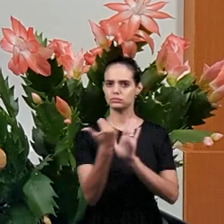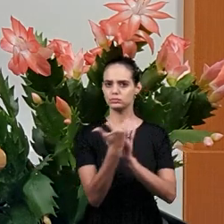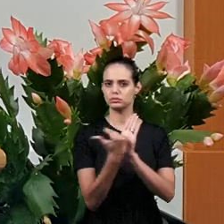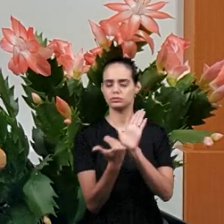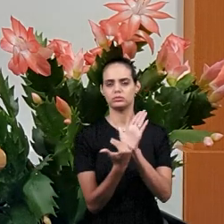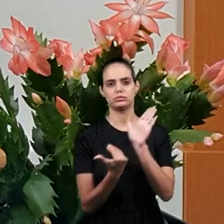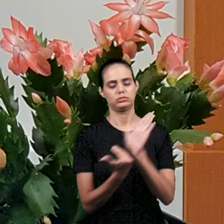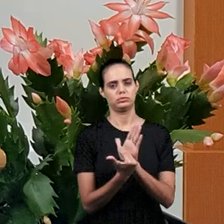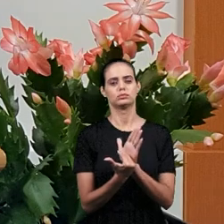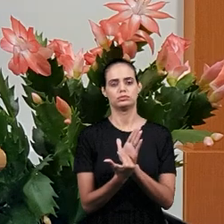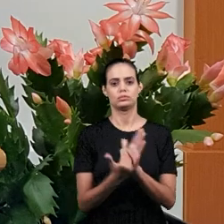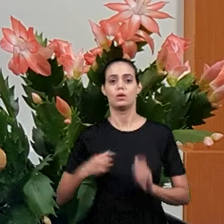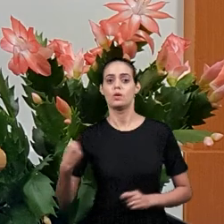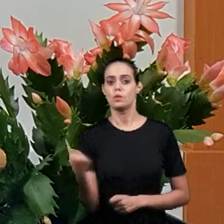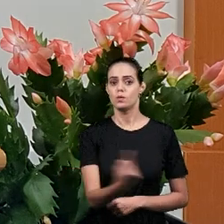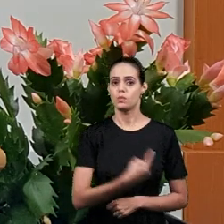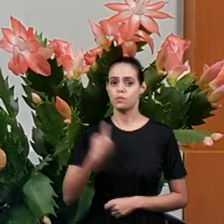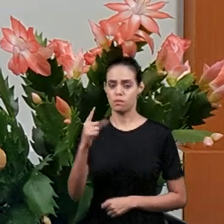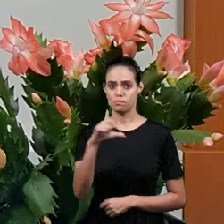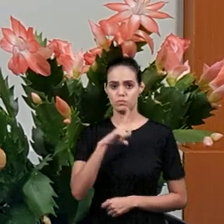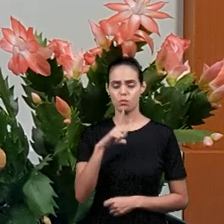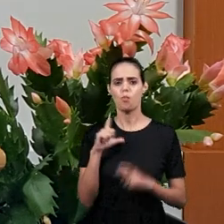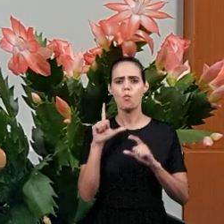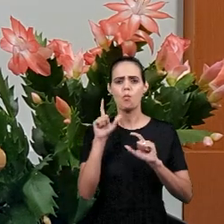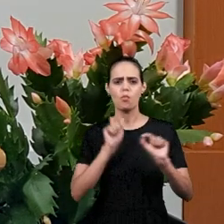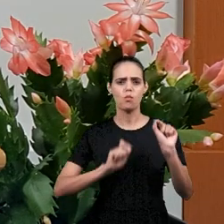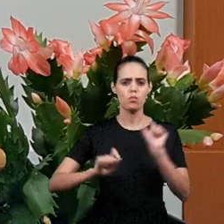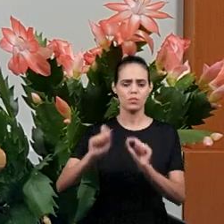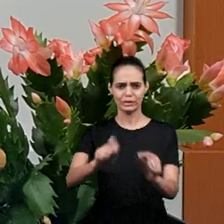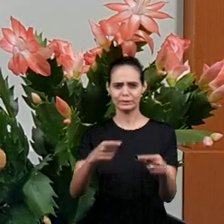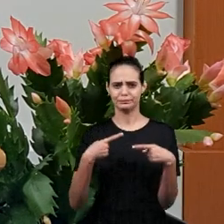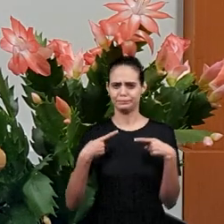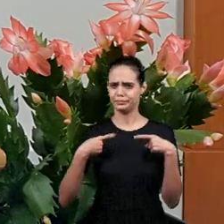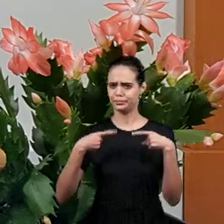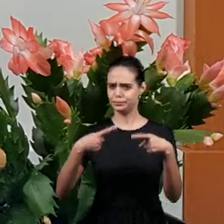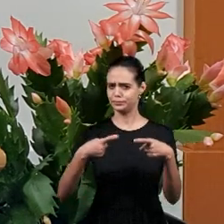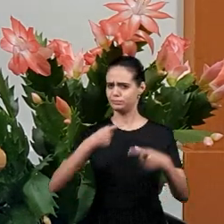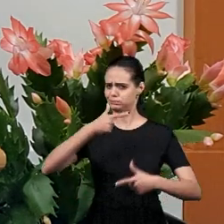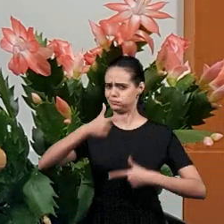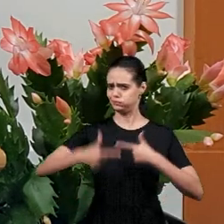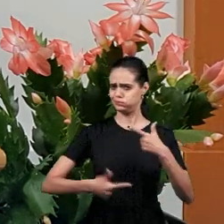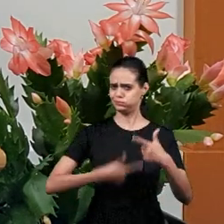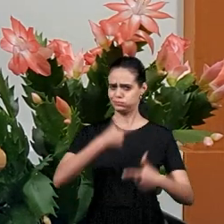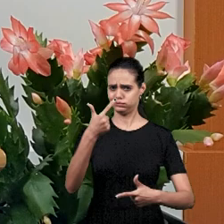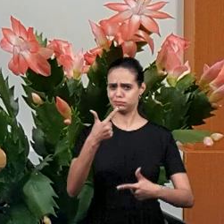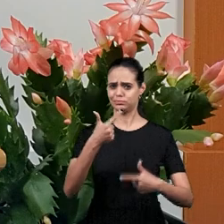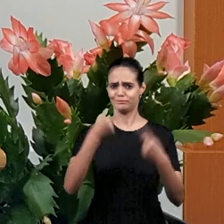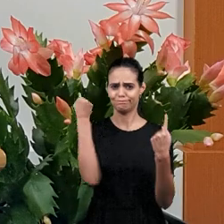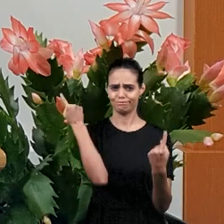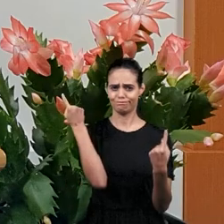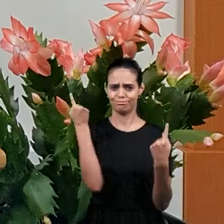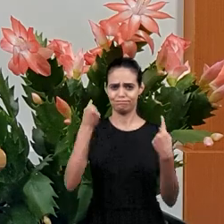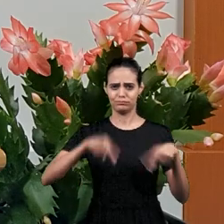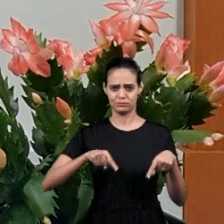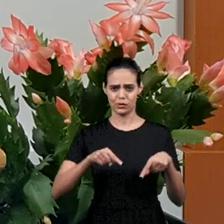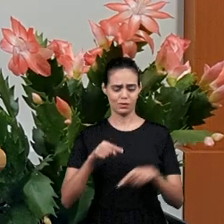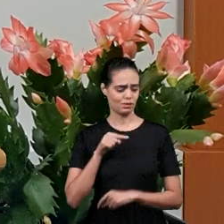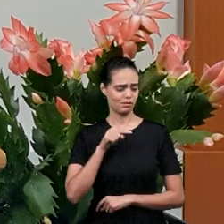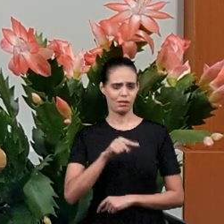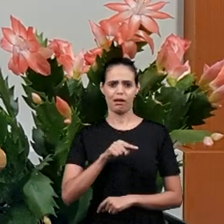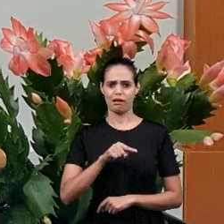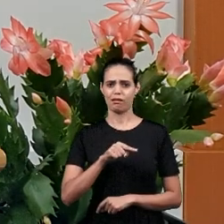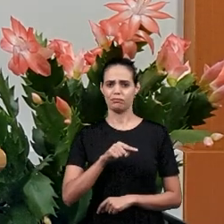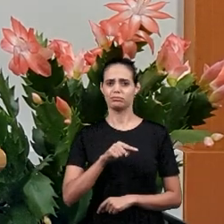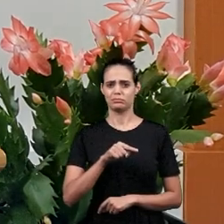bataille qui s'oppose à ceux qui sont contre l'œuvre de l'Esprit. Ces hommes qui disent, non,